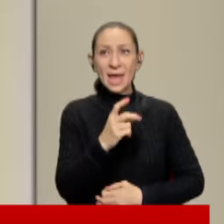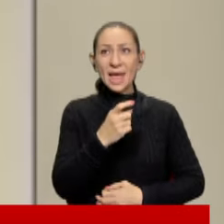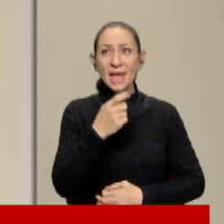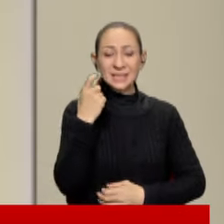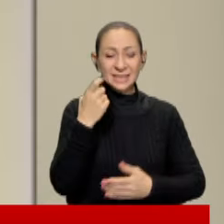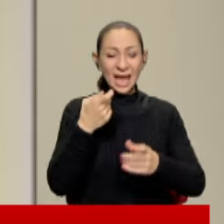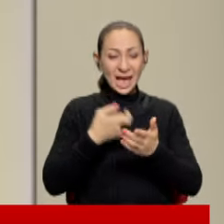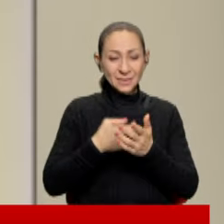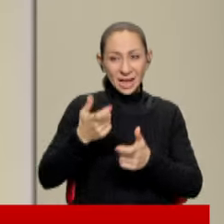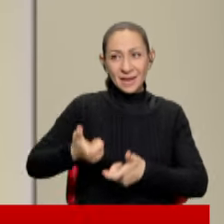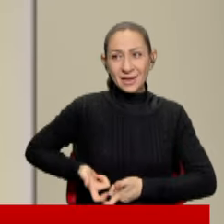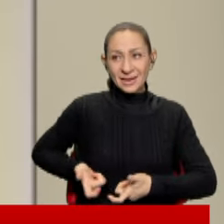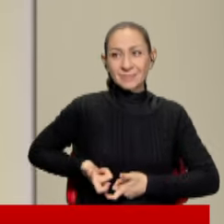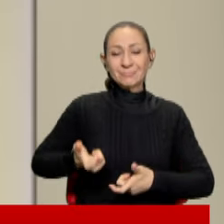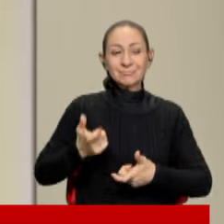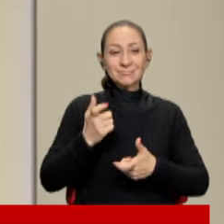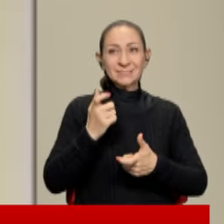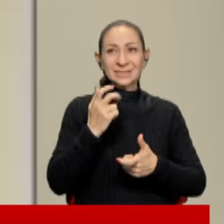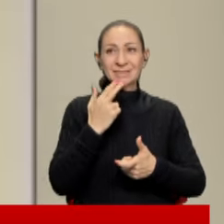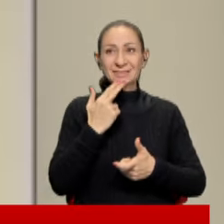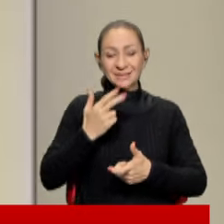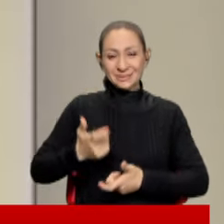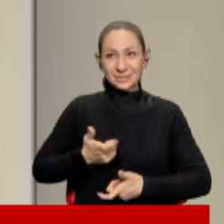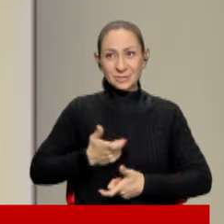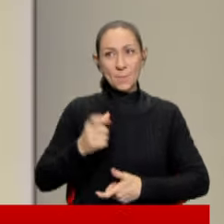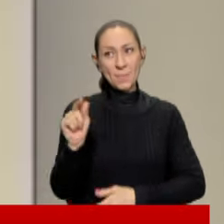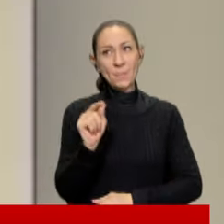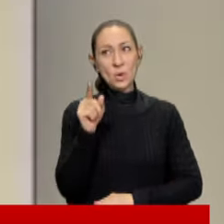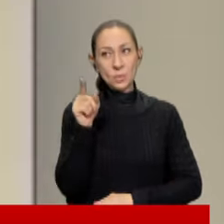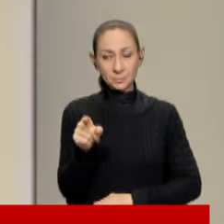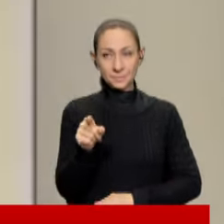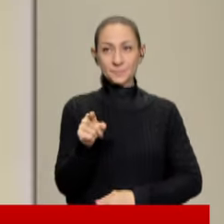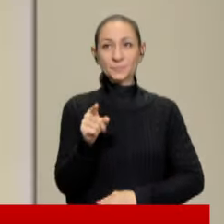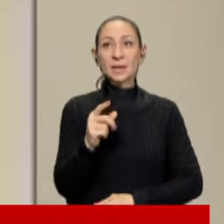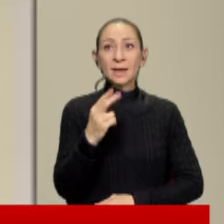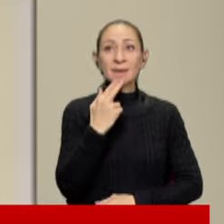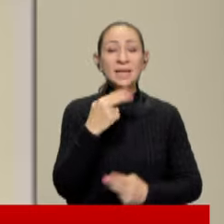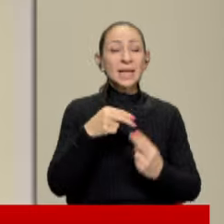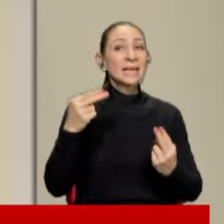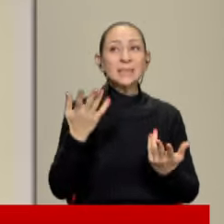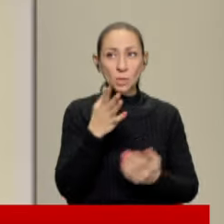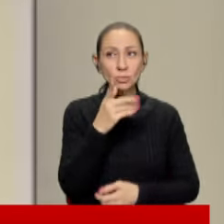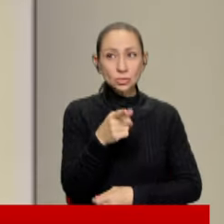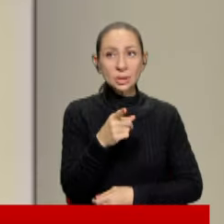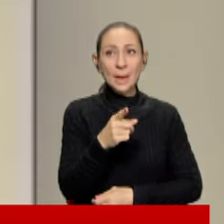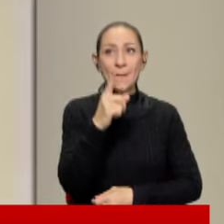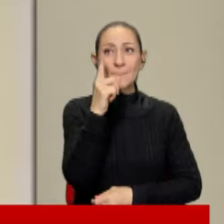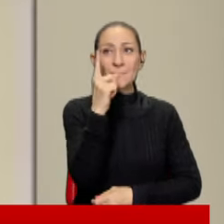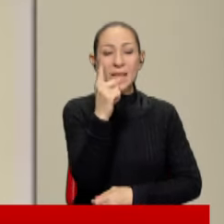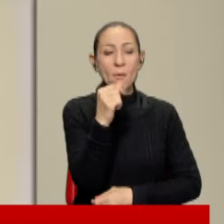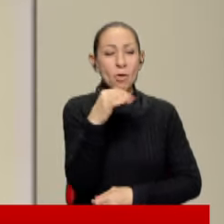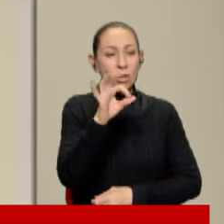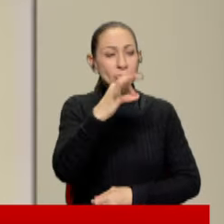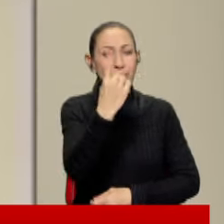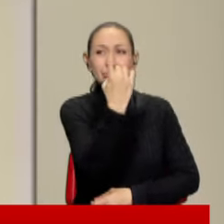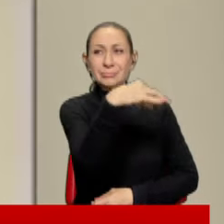adı gardiyan bir infaz kadın koruma memuru. Kadının hikayesi şu. Bir tanecik oğlu